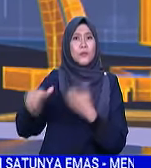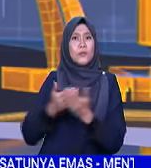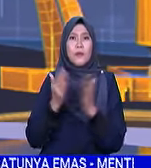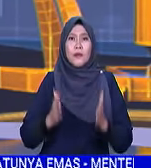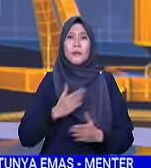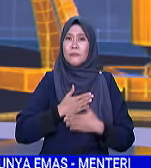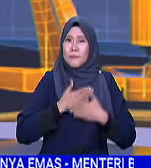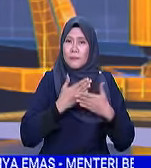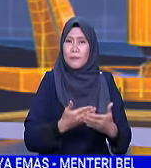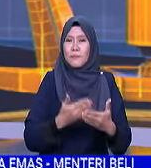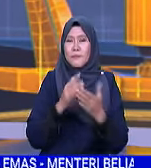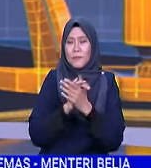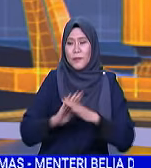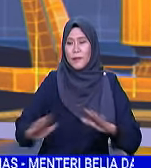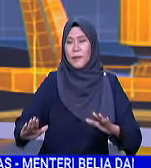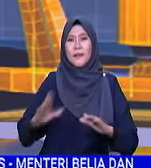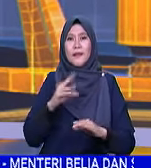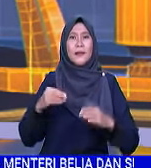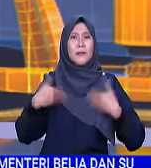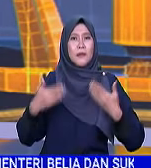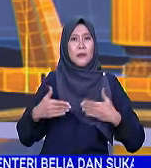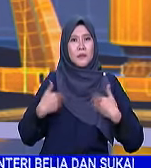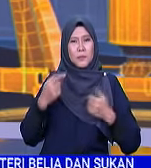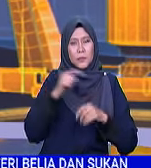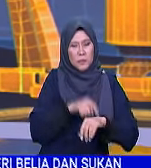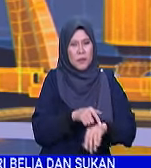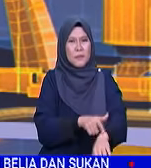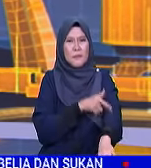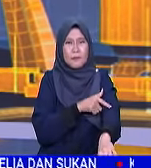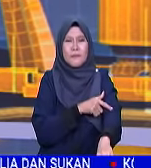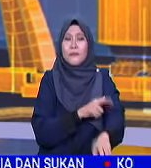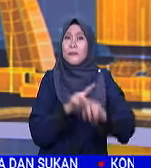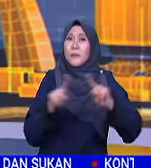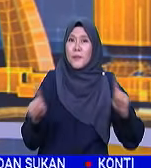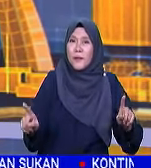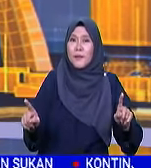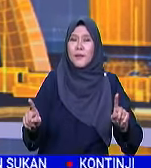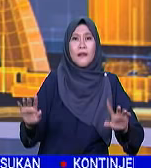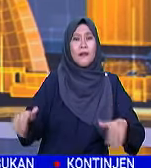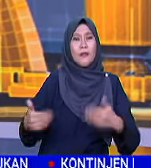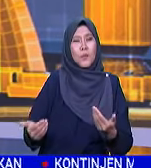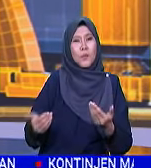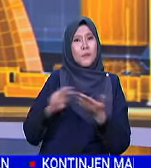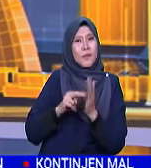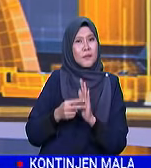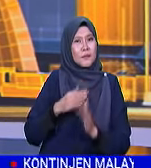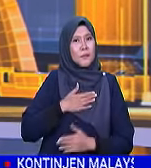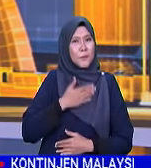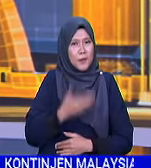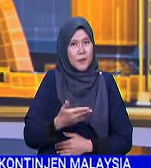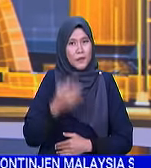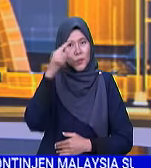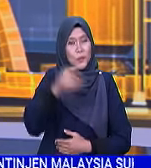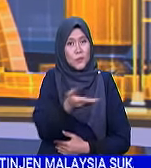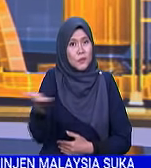terpaksa berkorban demi keselamatan dan kesejahteraan jangka masa panjang. Namun, sejauh mana erti pengorbanan untuk